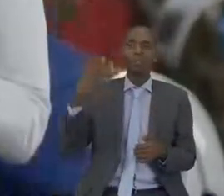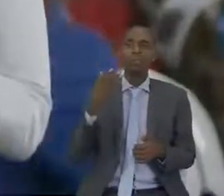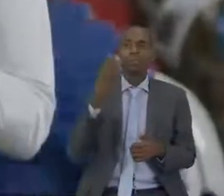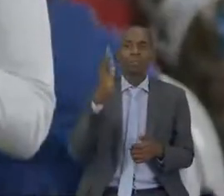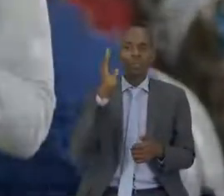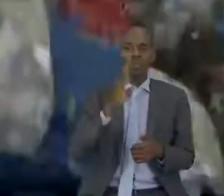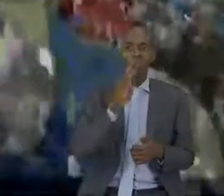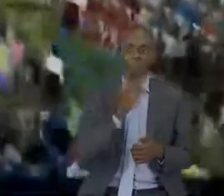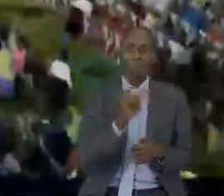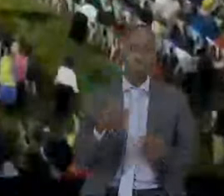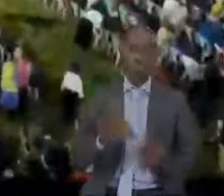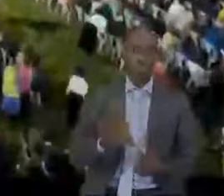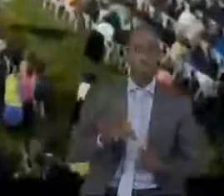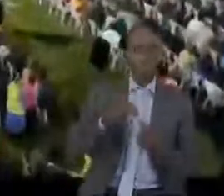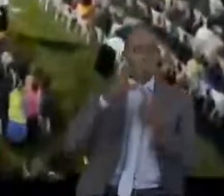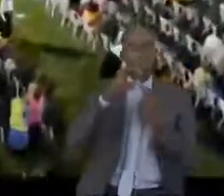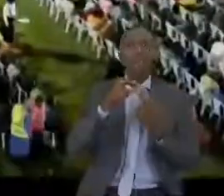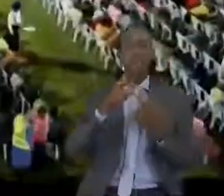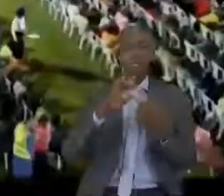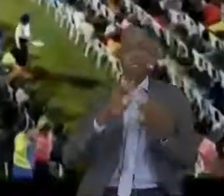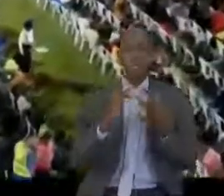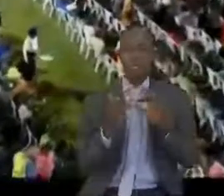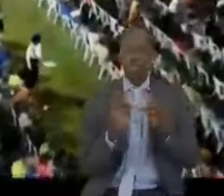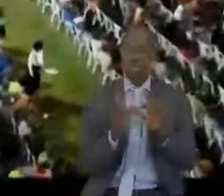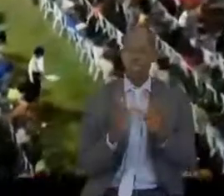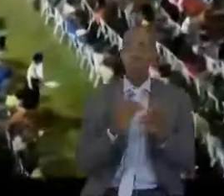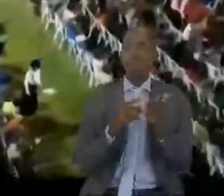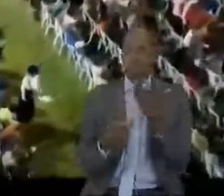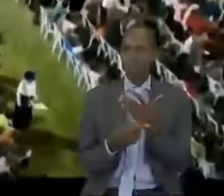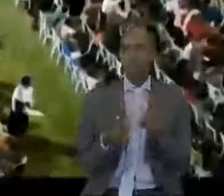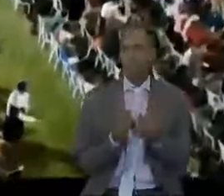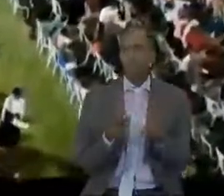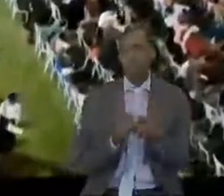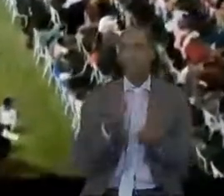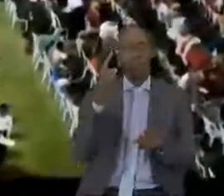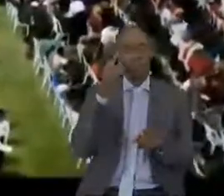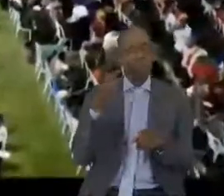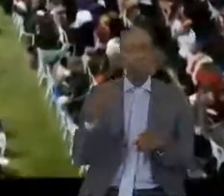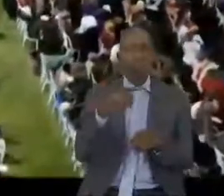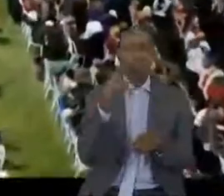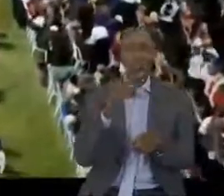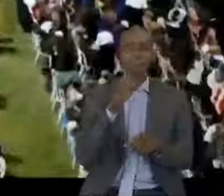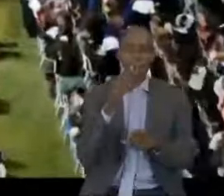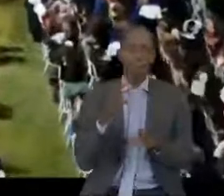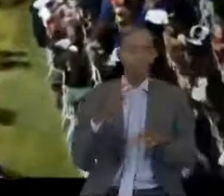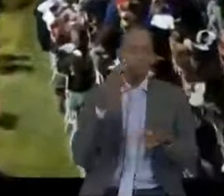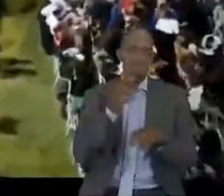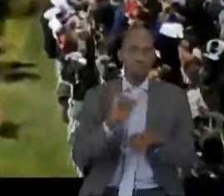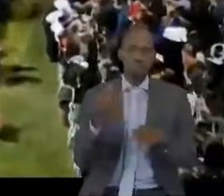Il y aura un banquet spécial en ligne pour tous ceux qui nous suivent en ligne et qui ont donné leur vie à